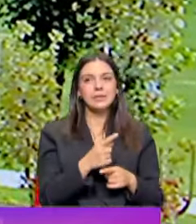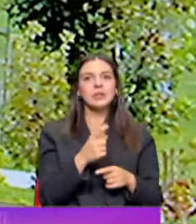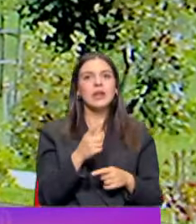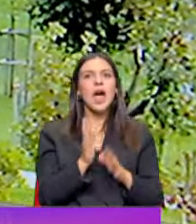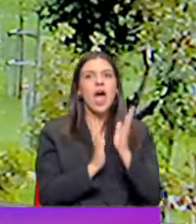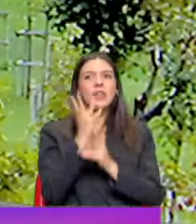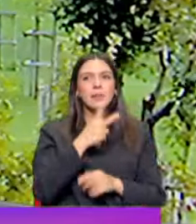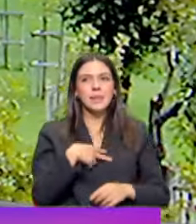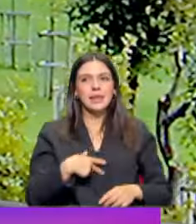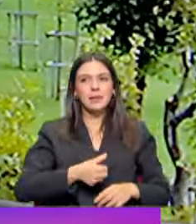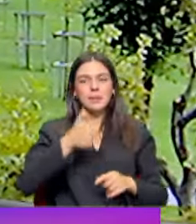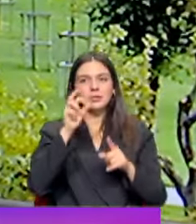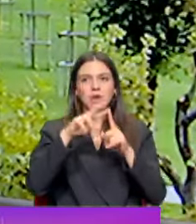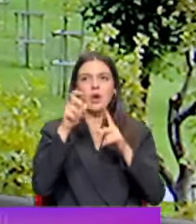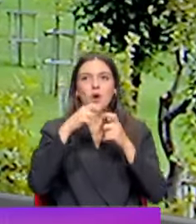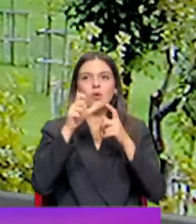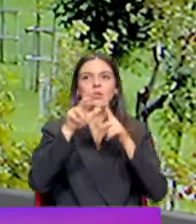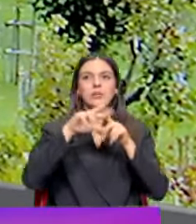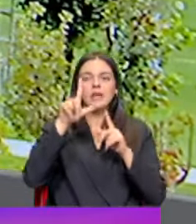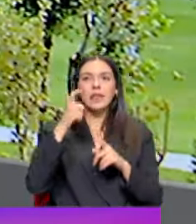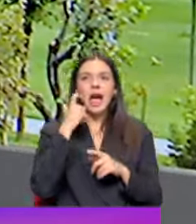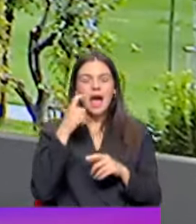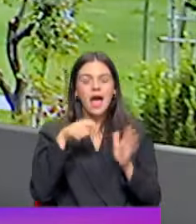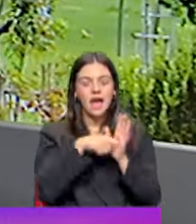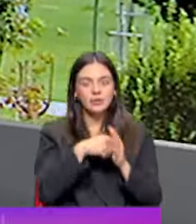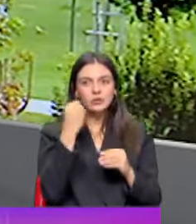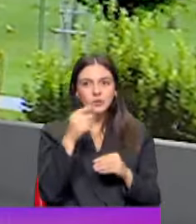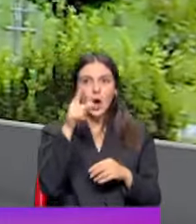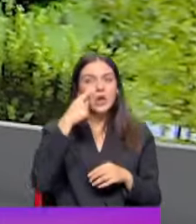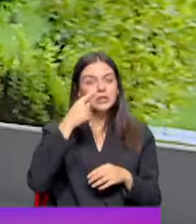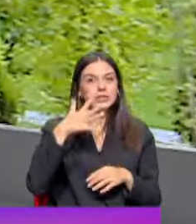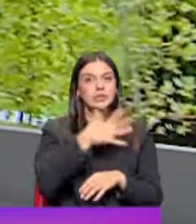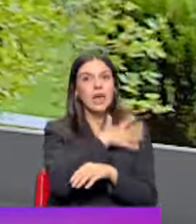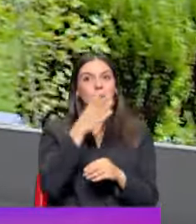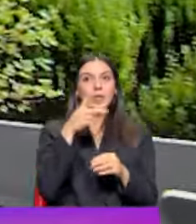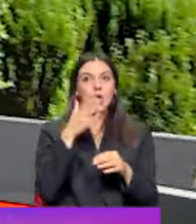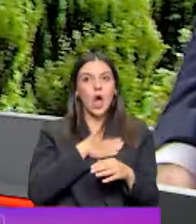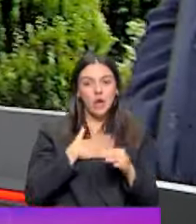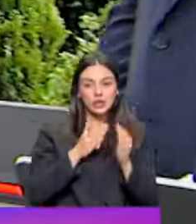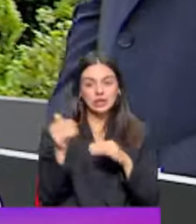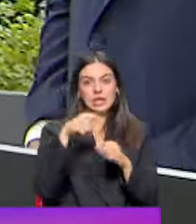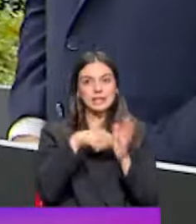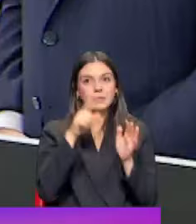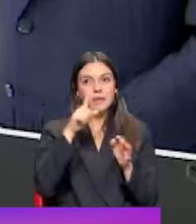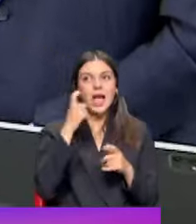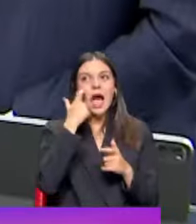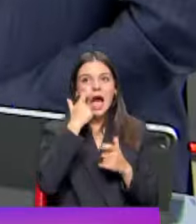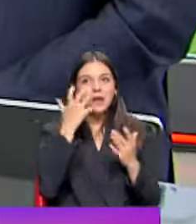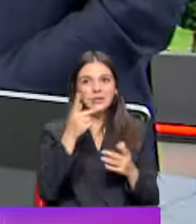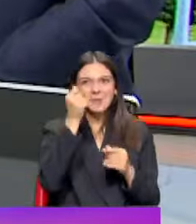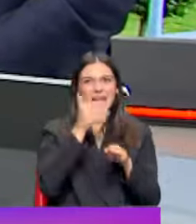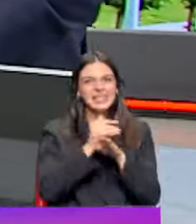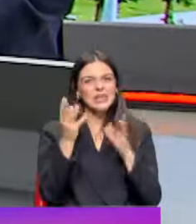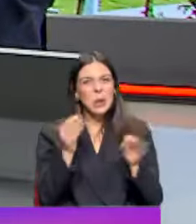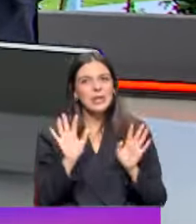Ataşehir Belediye Başkanı Onursal Adıgüzel, o da Cumhuriyet Halk Partisi'nin öne çıkan isimlerinden biriydi. Hayırlı uğurlu olsun. Teşekkür ederim. Biraz geç